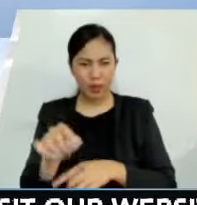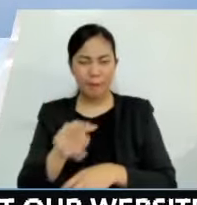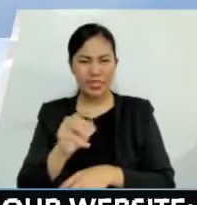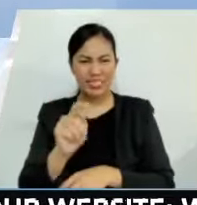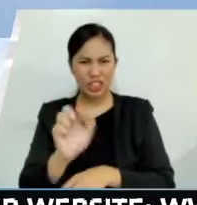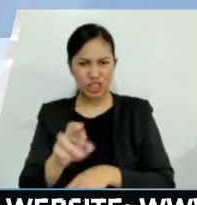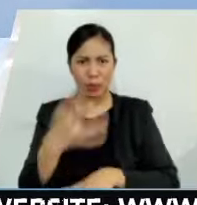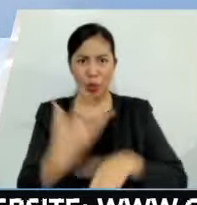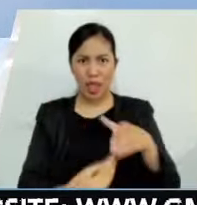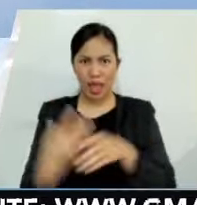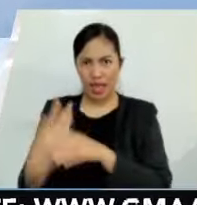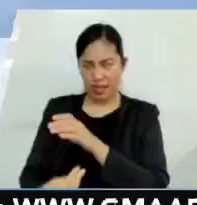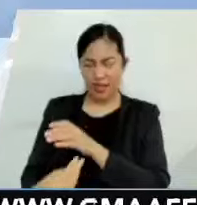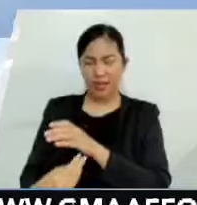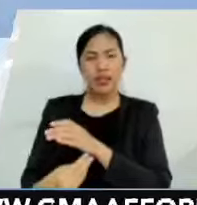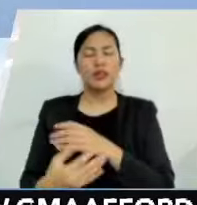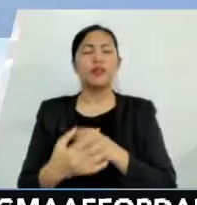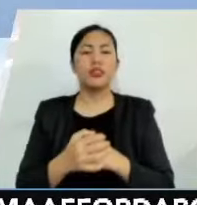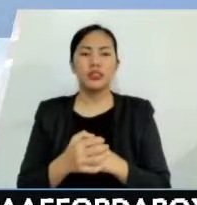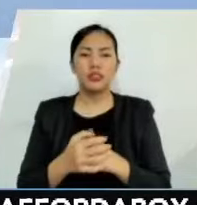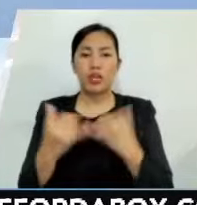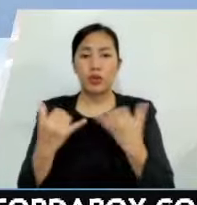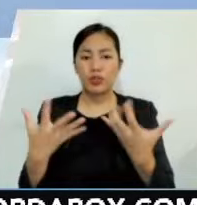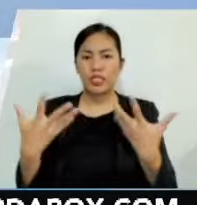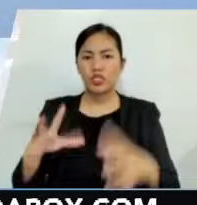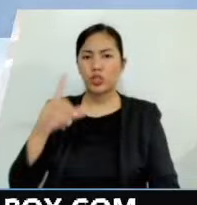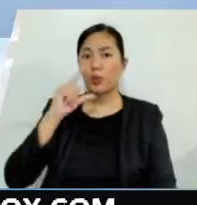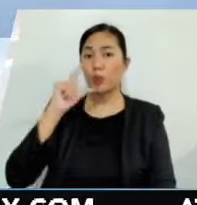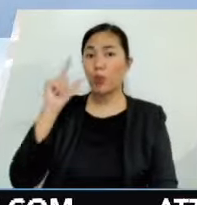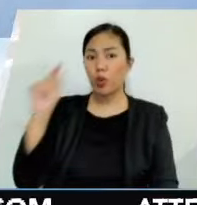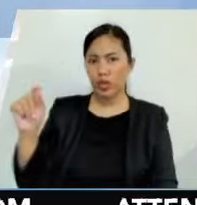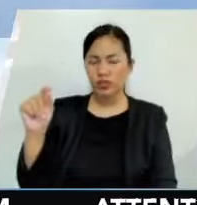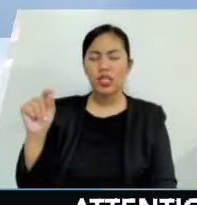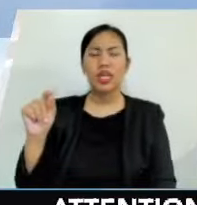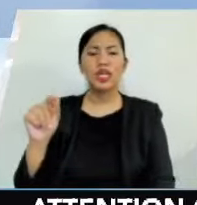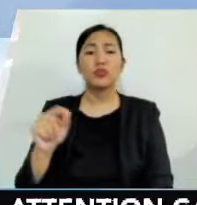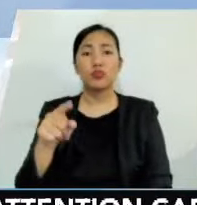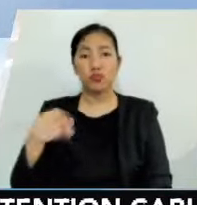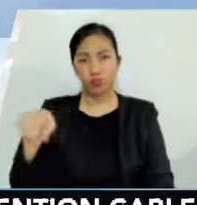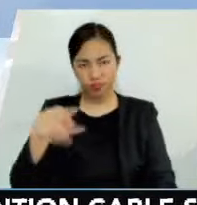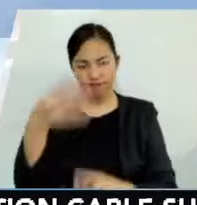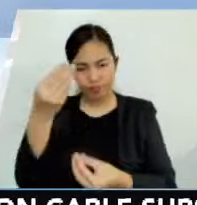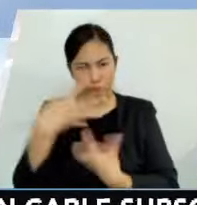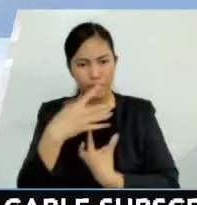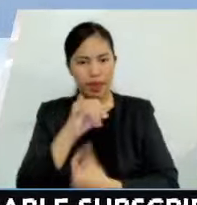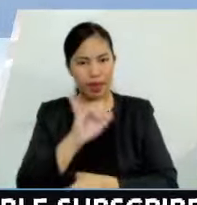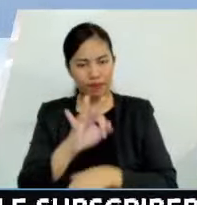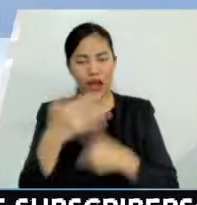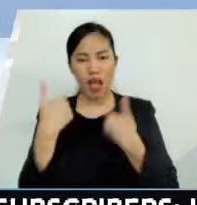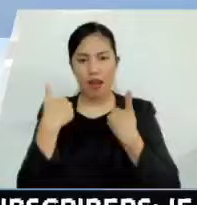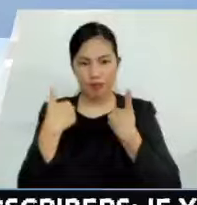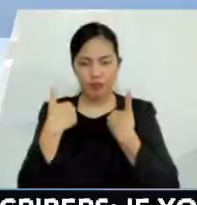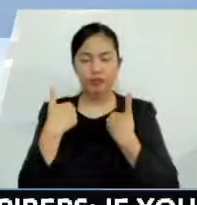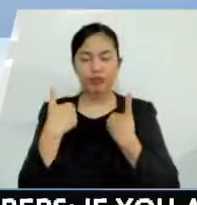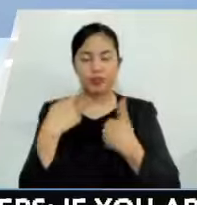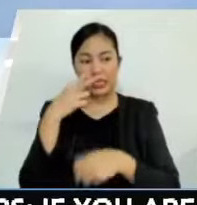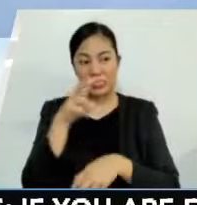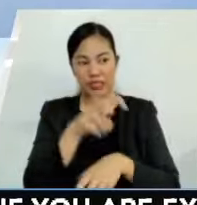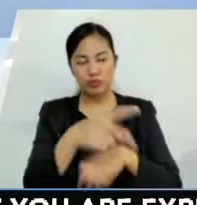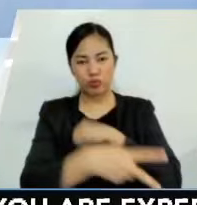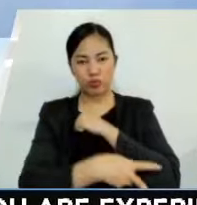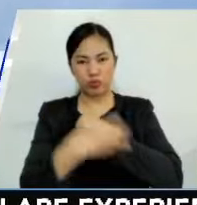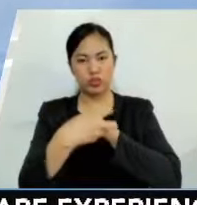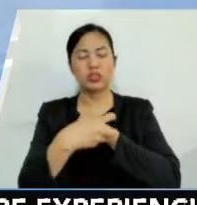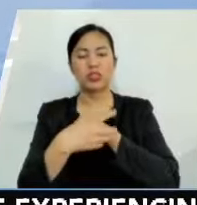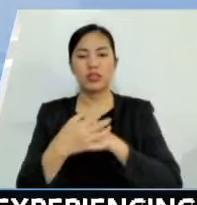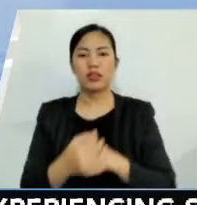nanawagan sa publiko na i-report agad kung may mahuling magnanakaw ng metro. Naglaan na rin po sila ng pabuya sa makapagtuturo